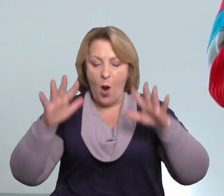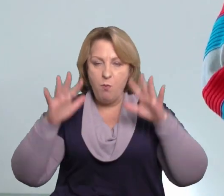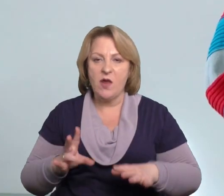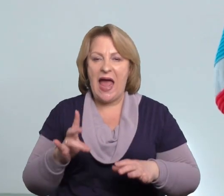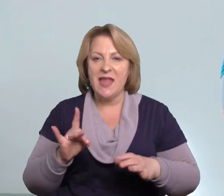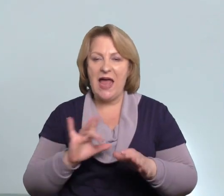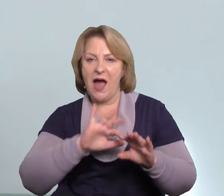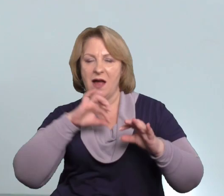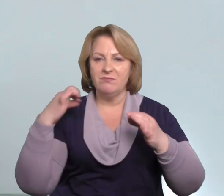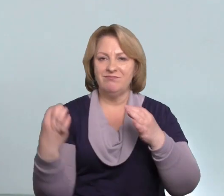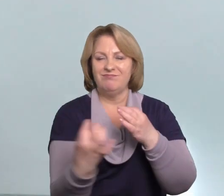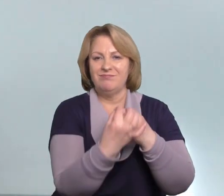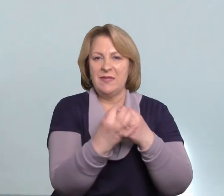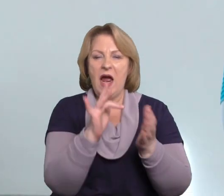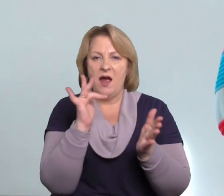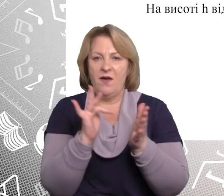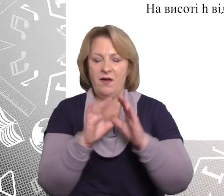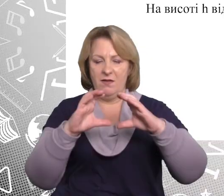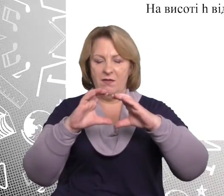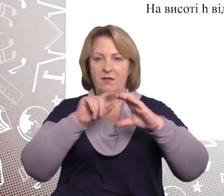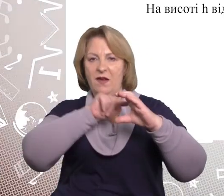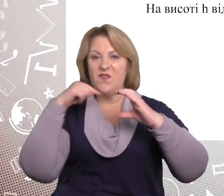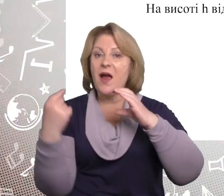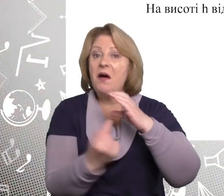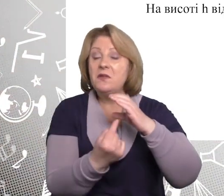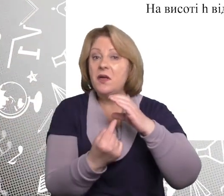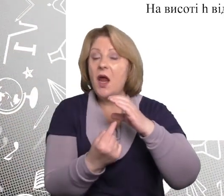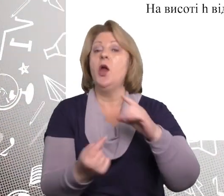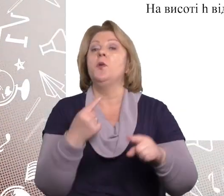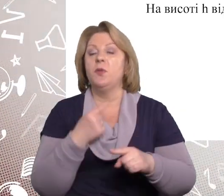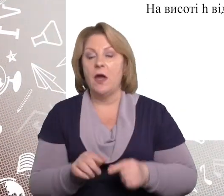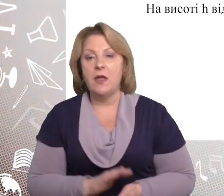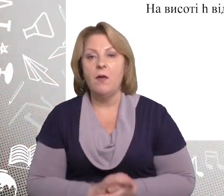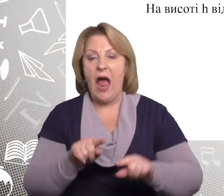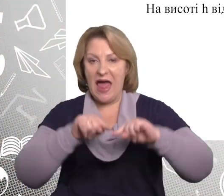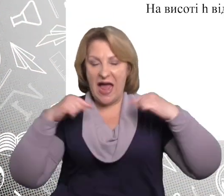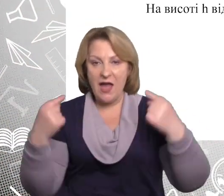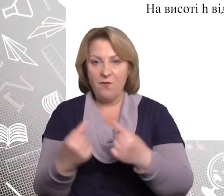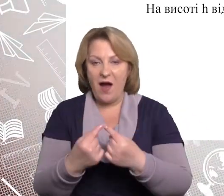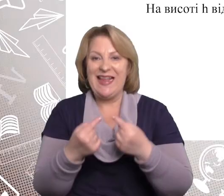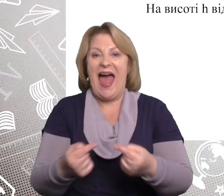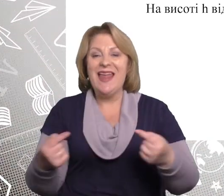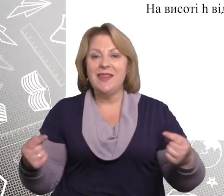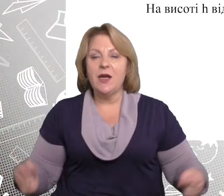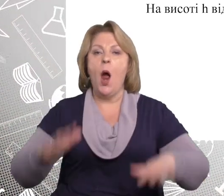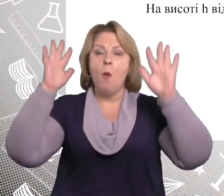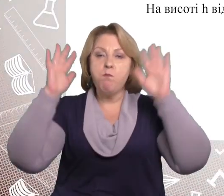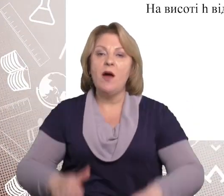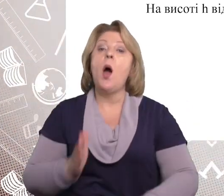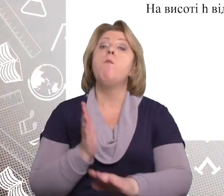трішки менше за прискорення вільного падіння на полюсі. Тобто можна сказати, що на екваторі тіла падають